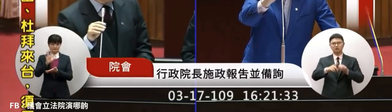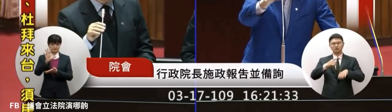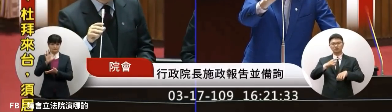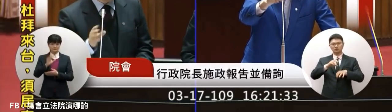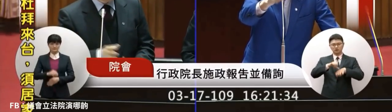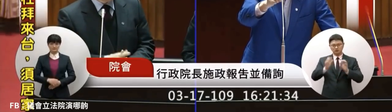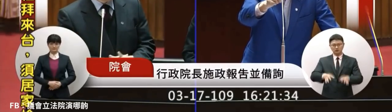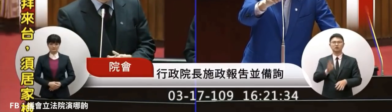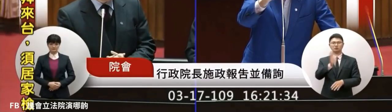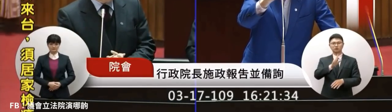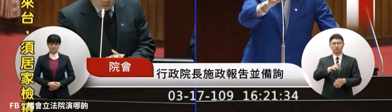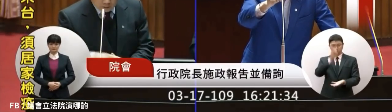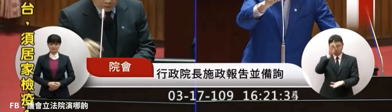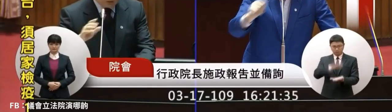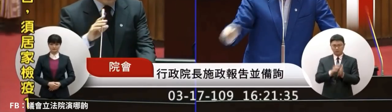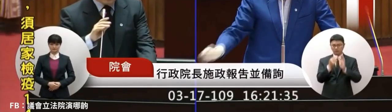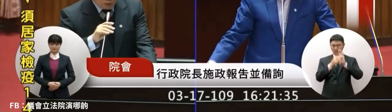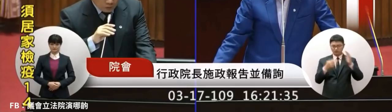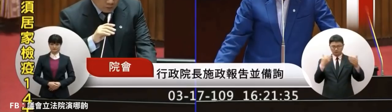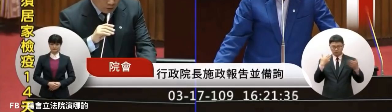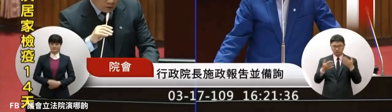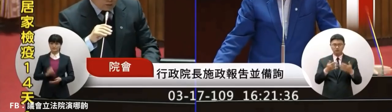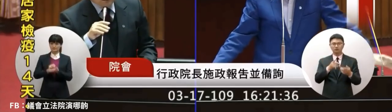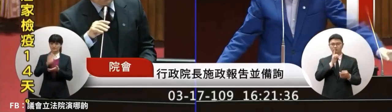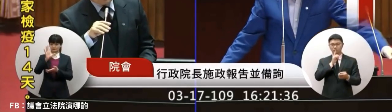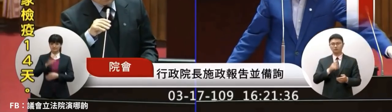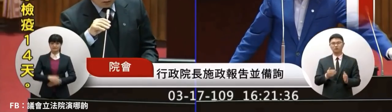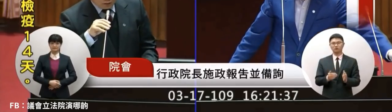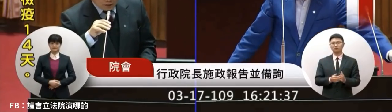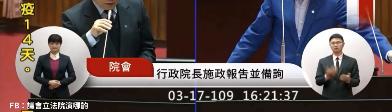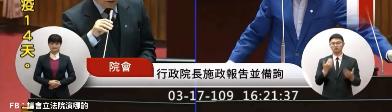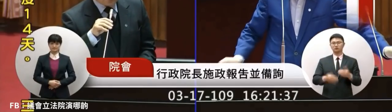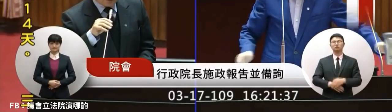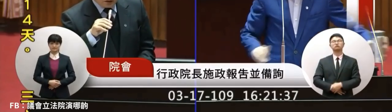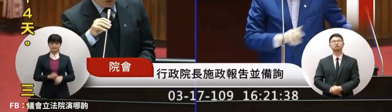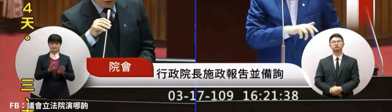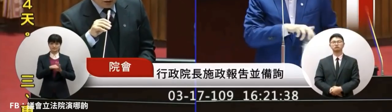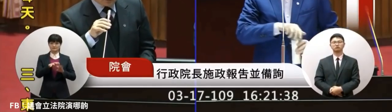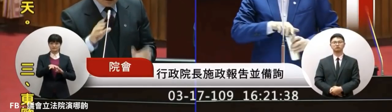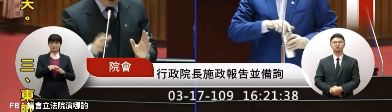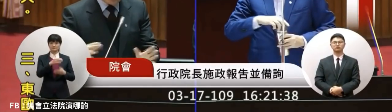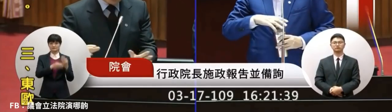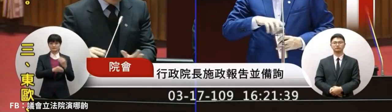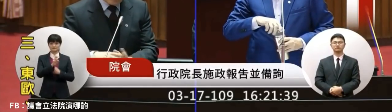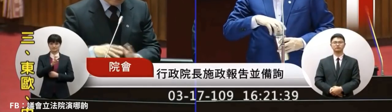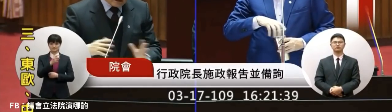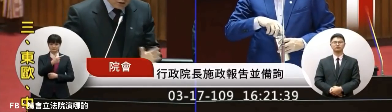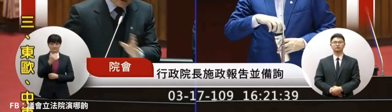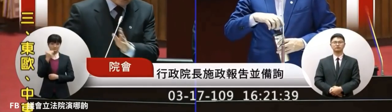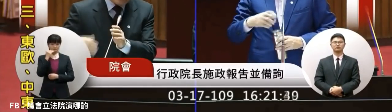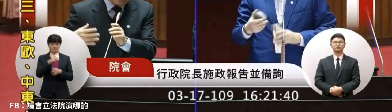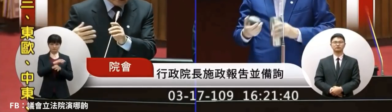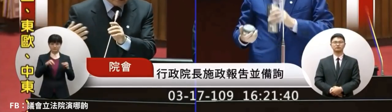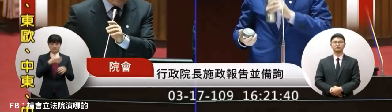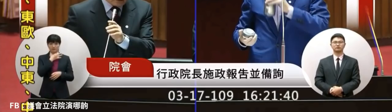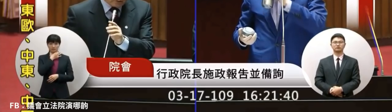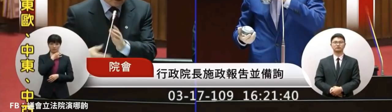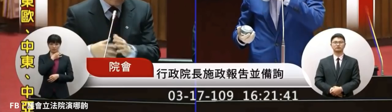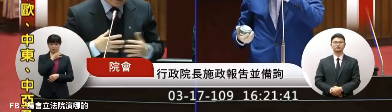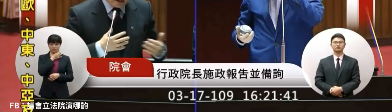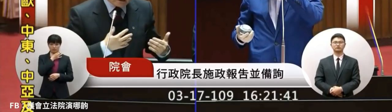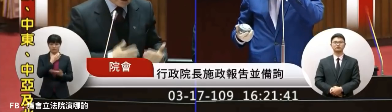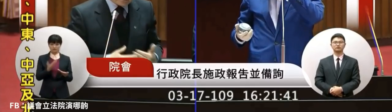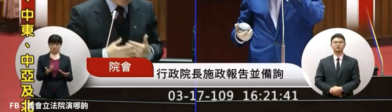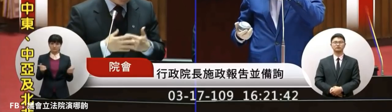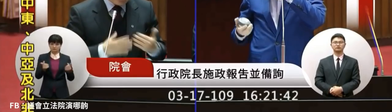间，把话意思讲清楚、讲到位。 跟委员报告，事实上，税前计算法26条就是经济困难，或是这个，